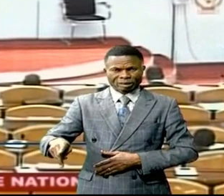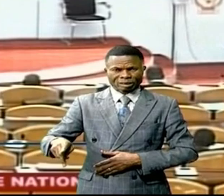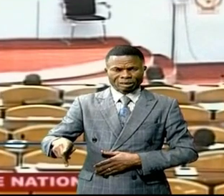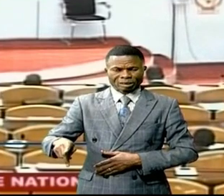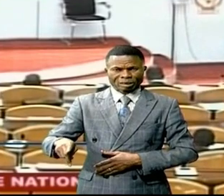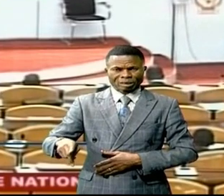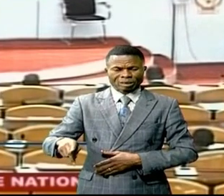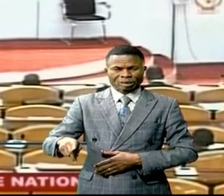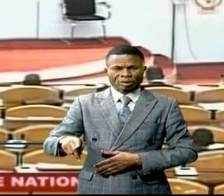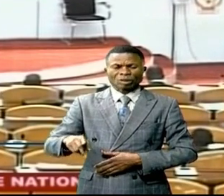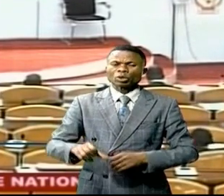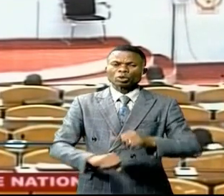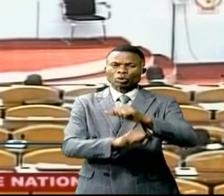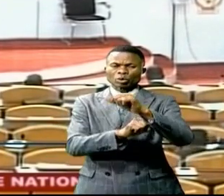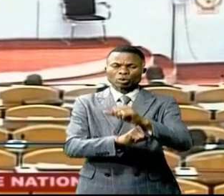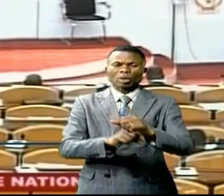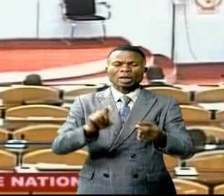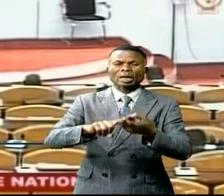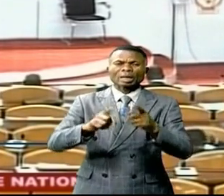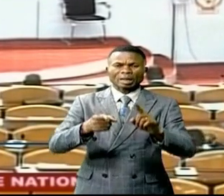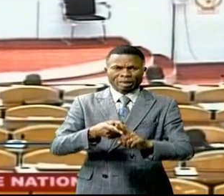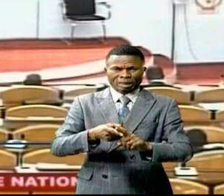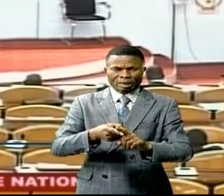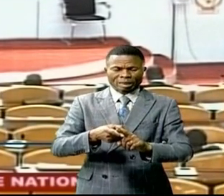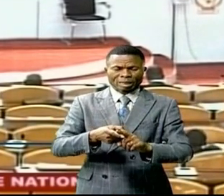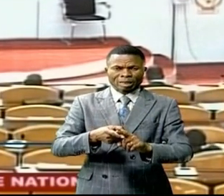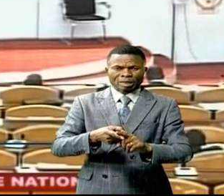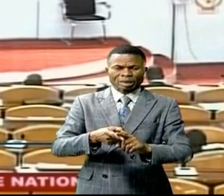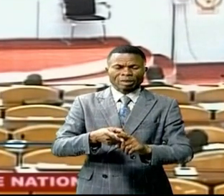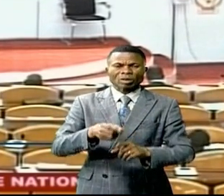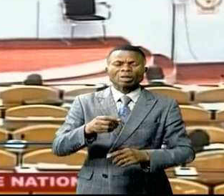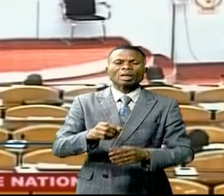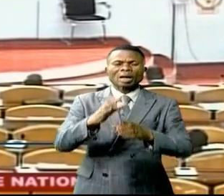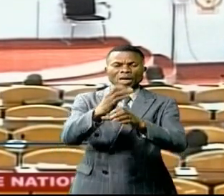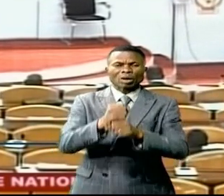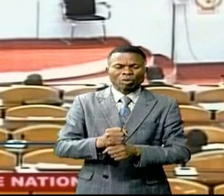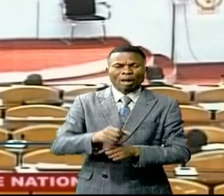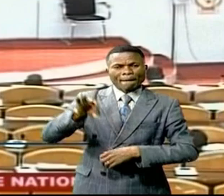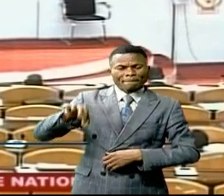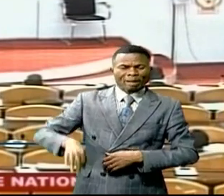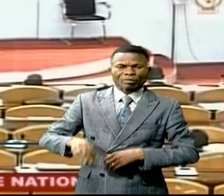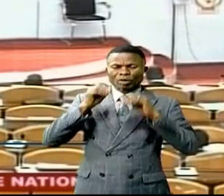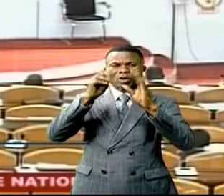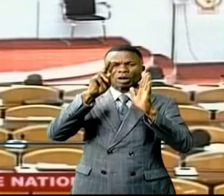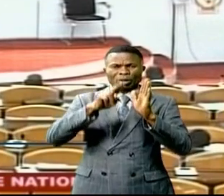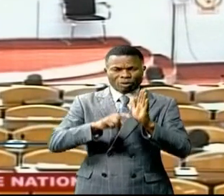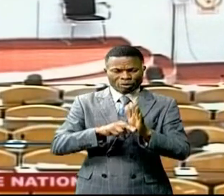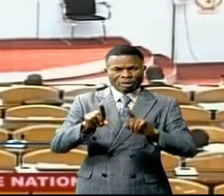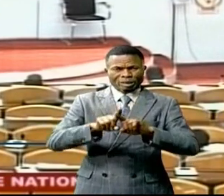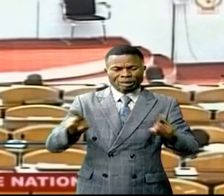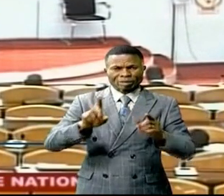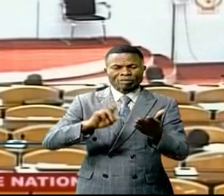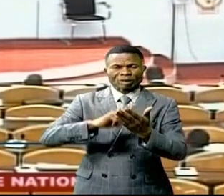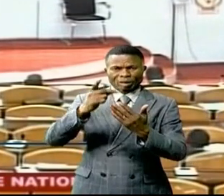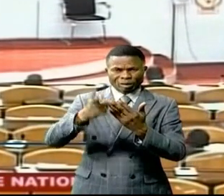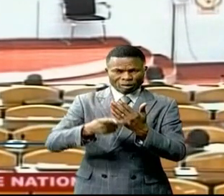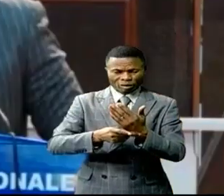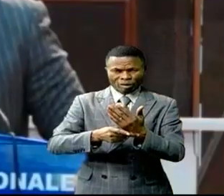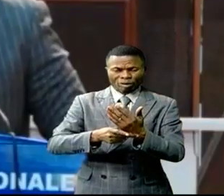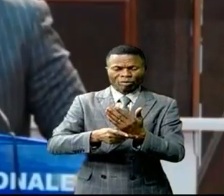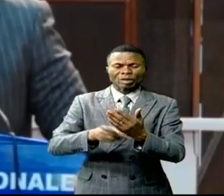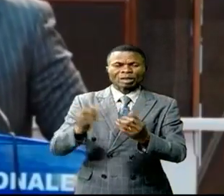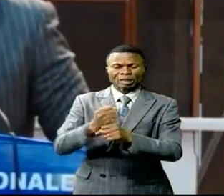la suppression des zones salariales qui donnaient plus ou moins d'avantages aux enseignants différemment selon les provinces